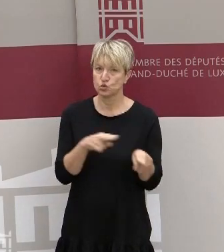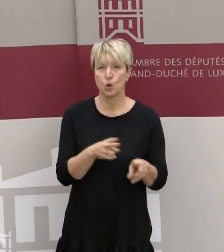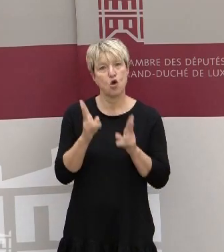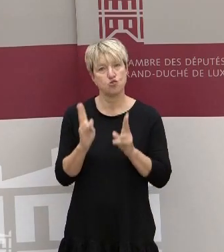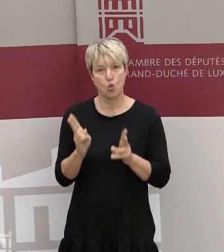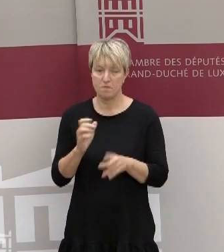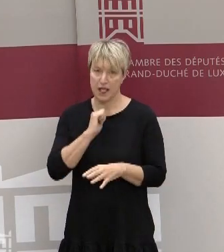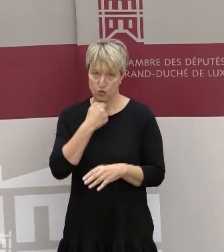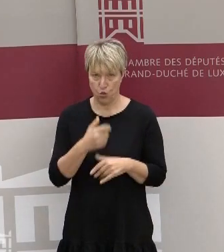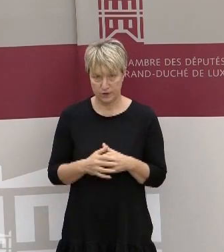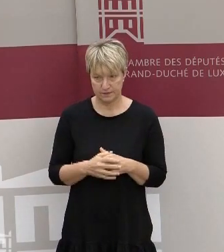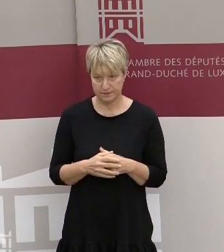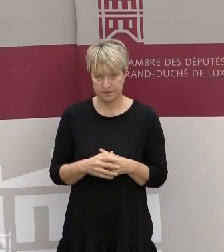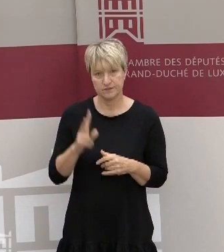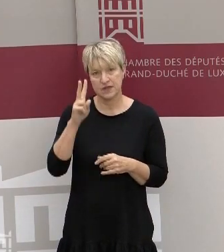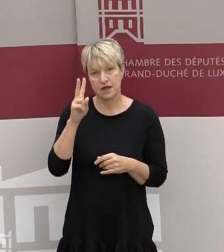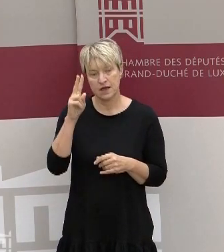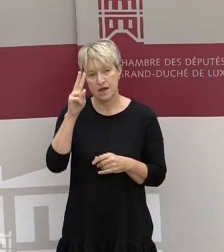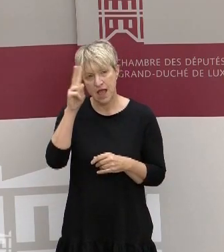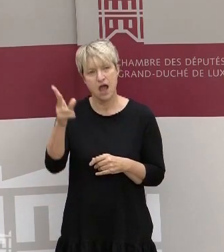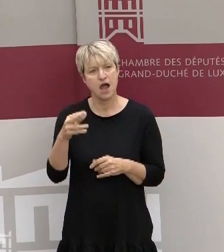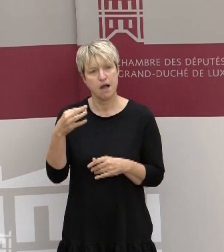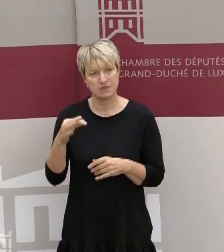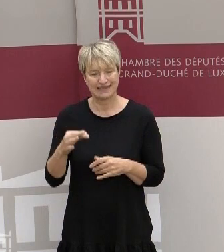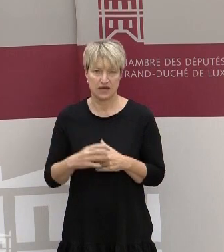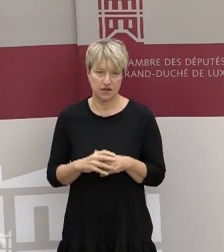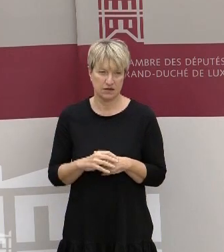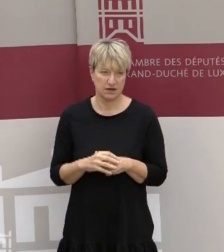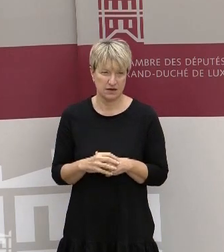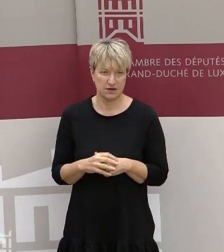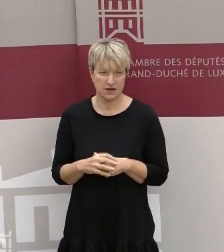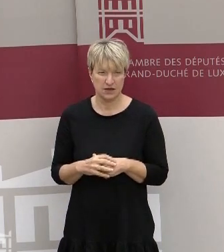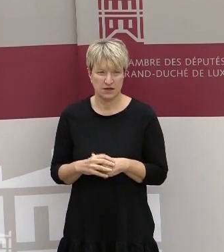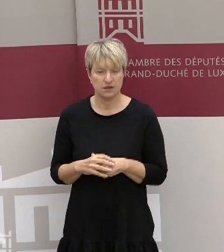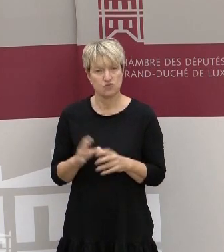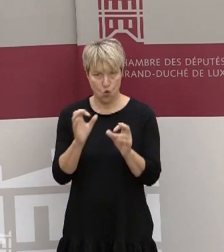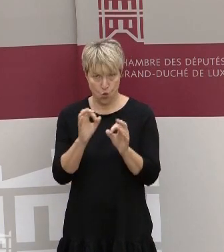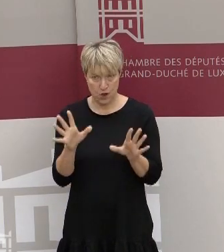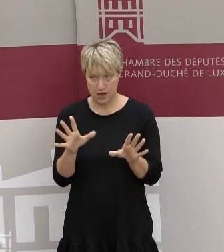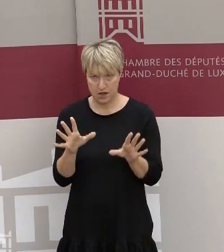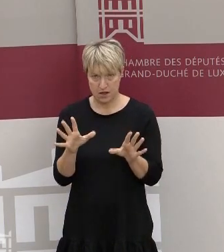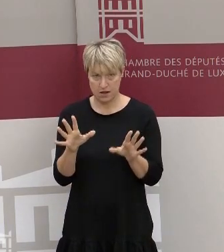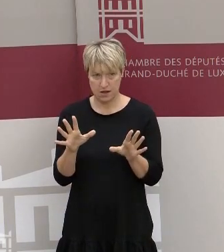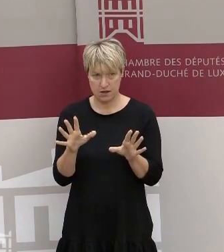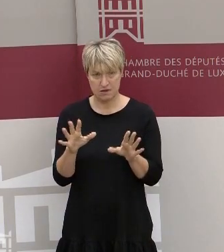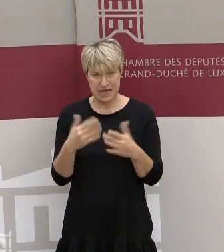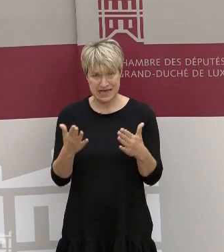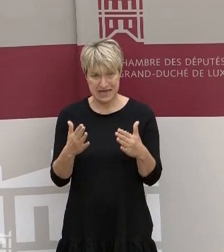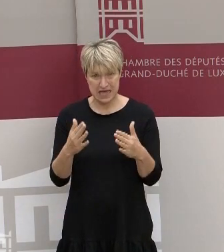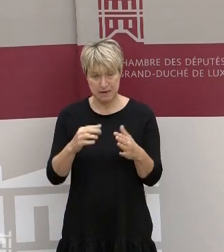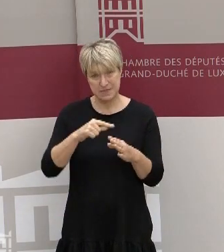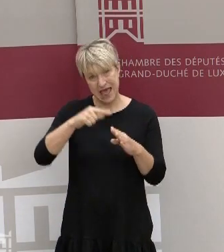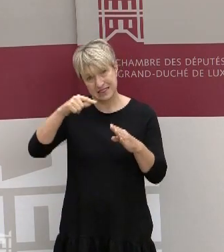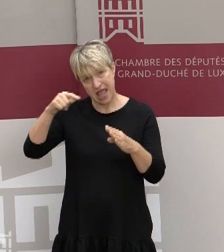ich auch durchgreifen, wenn einer schon erbricht. Ah, okay, das ist ein Dezibelgrenz. Könnt ihr mal einen Dezibelgrenz nennen, weil der einen erbracht hat? Okay.